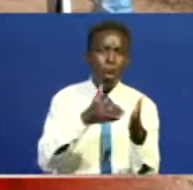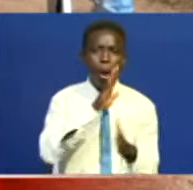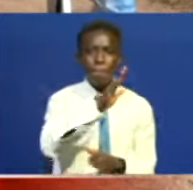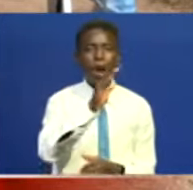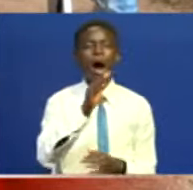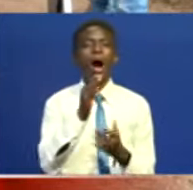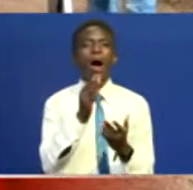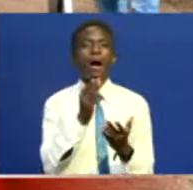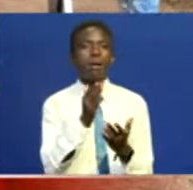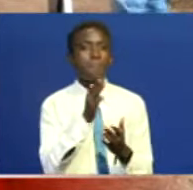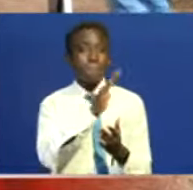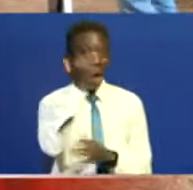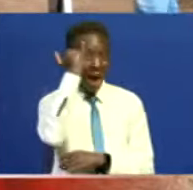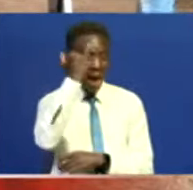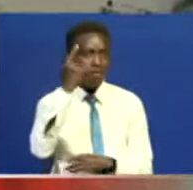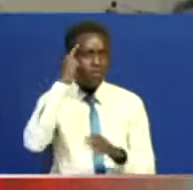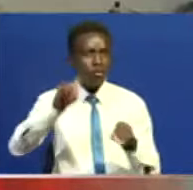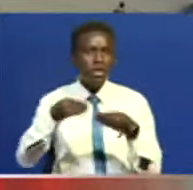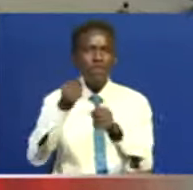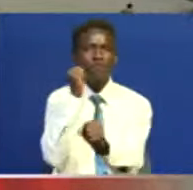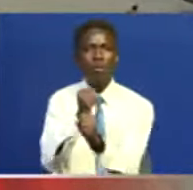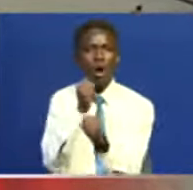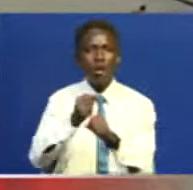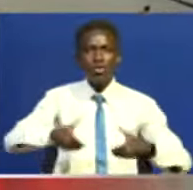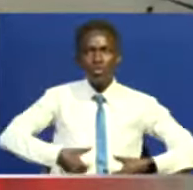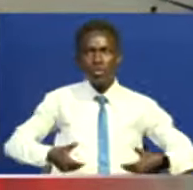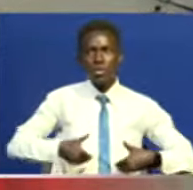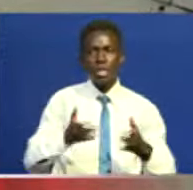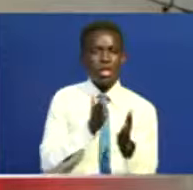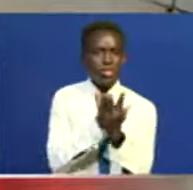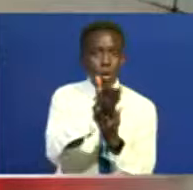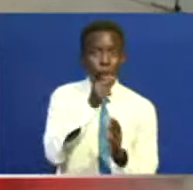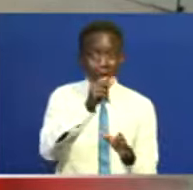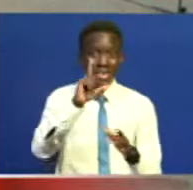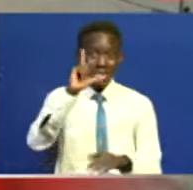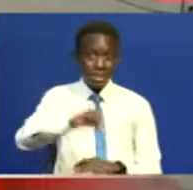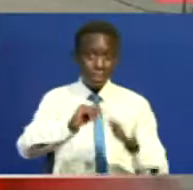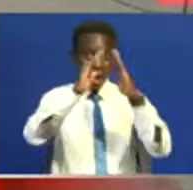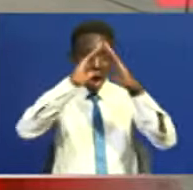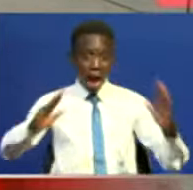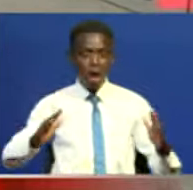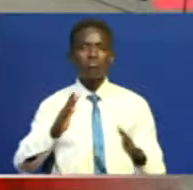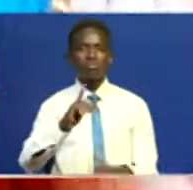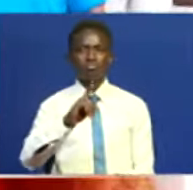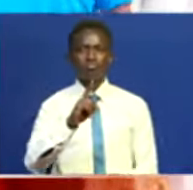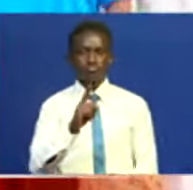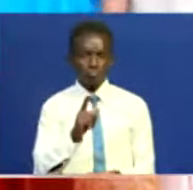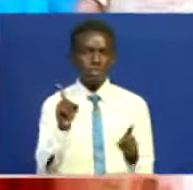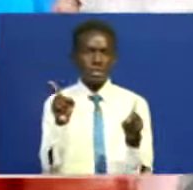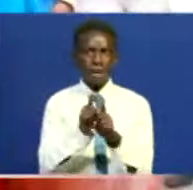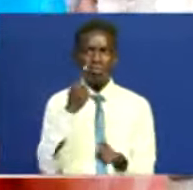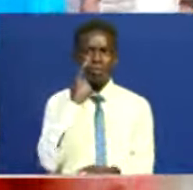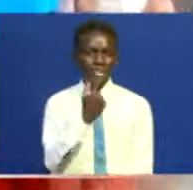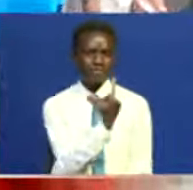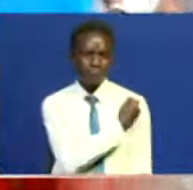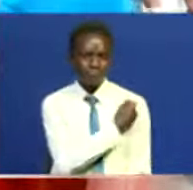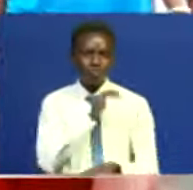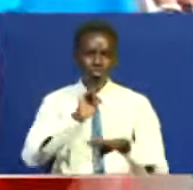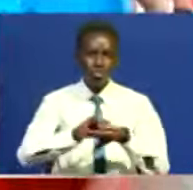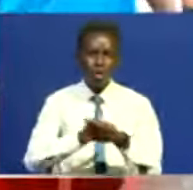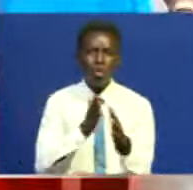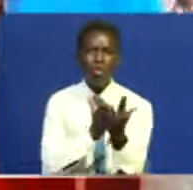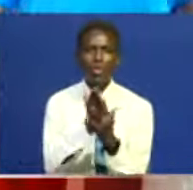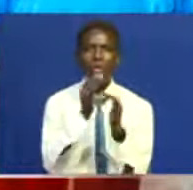Wakenya kupitia mradi wa ujenzi wa nyumba za bei nafuu na huduma bora za matibabu bora kupitia hazina mpya